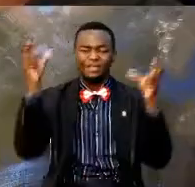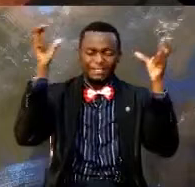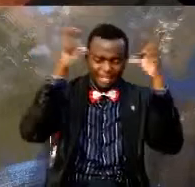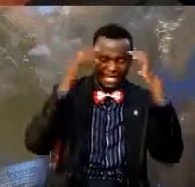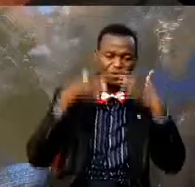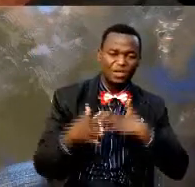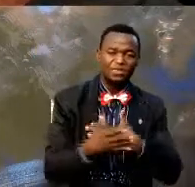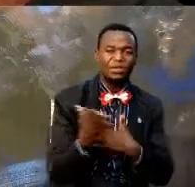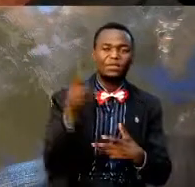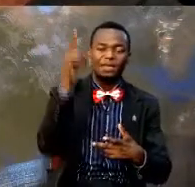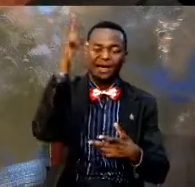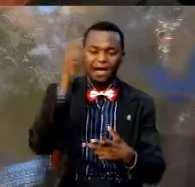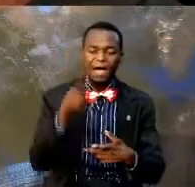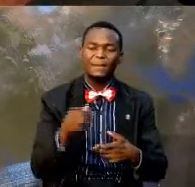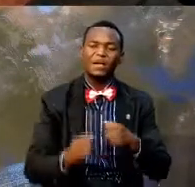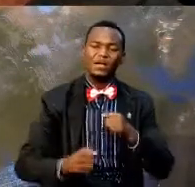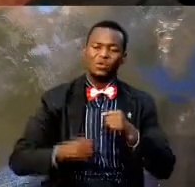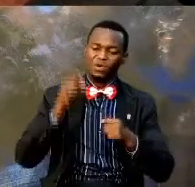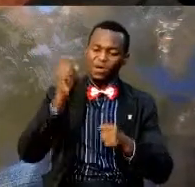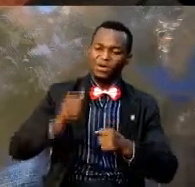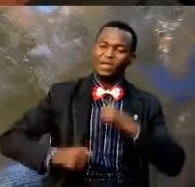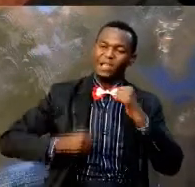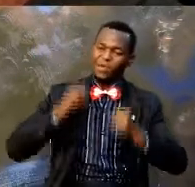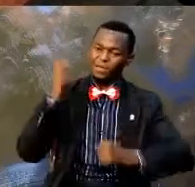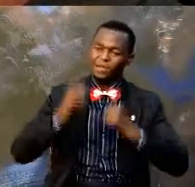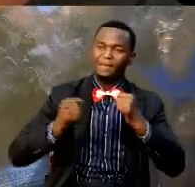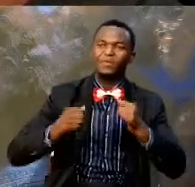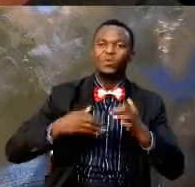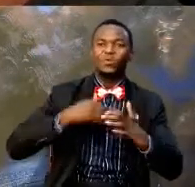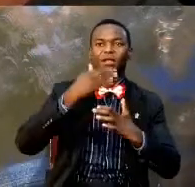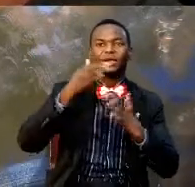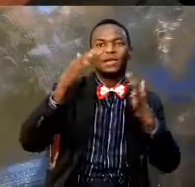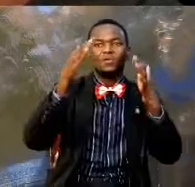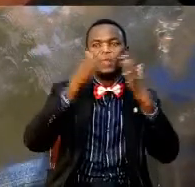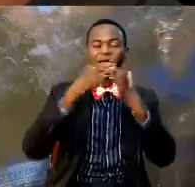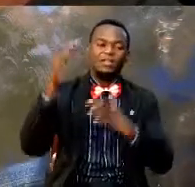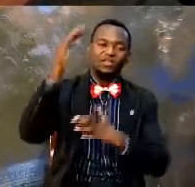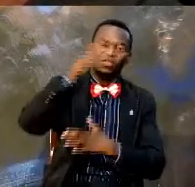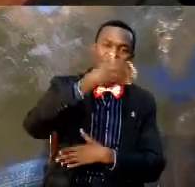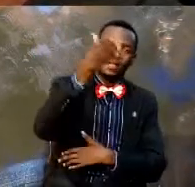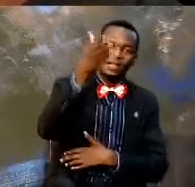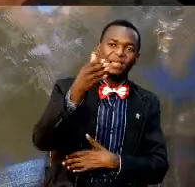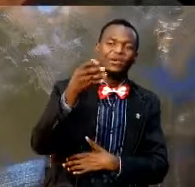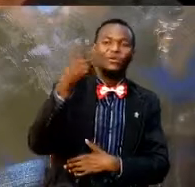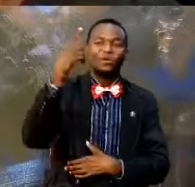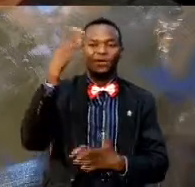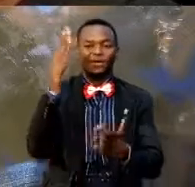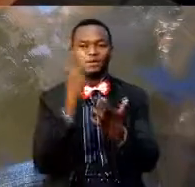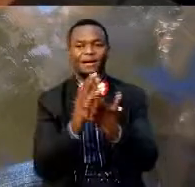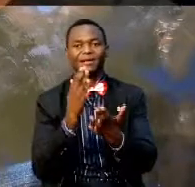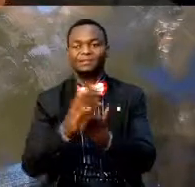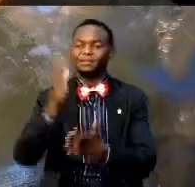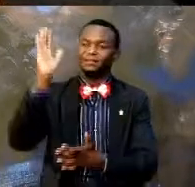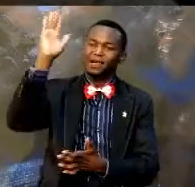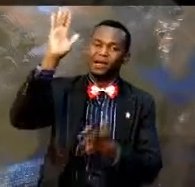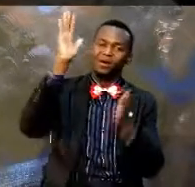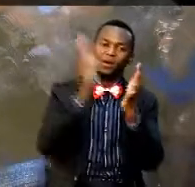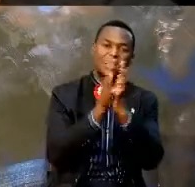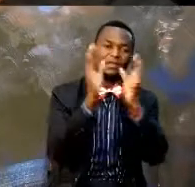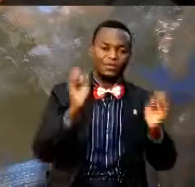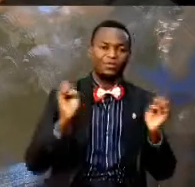ile. Hapa kuna wapiga mbio kuelekea nyumbani. Na jioni ya leo wewe ni miongoni mwao.